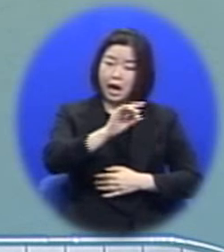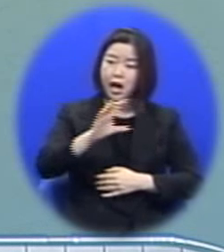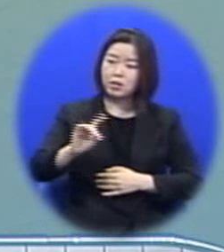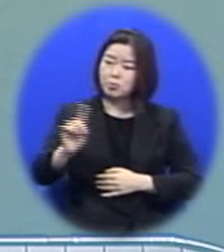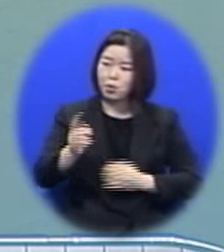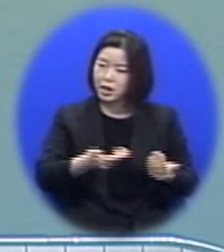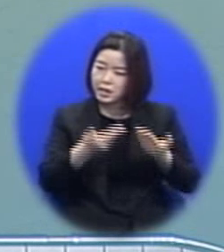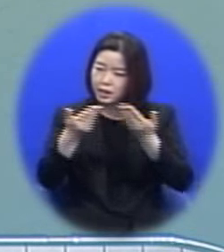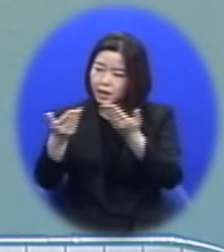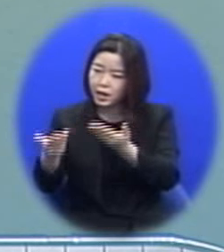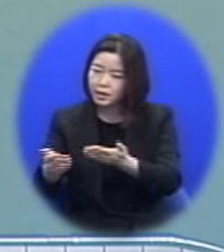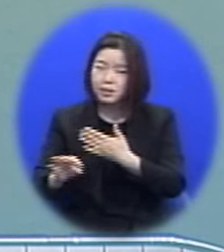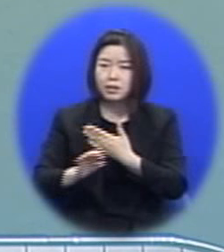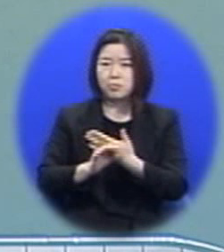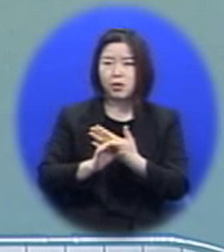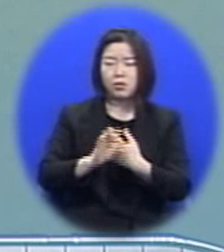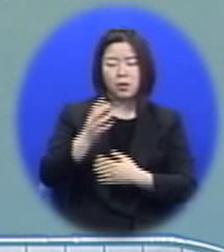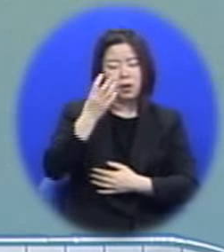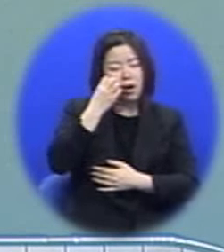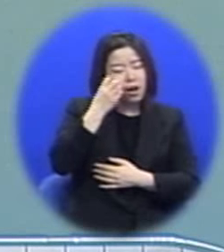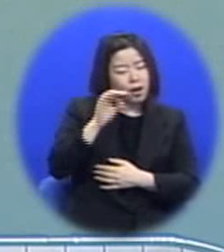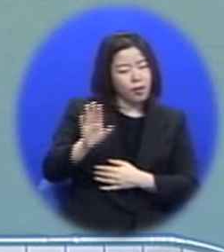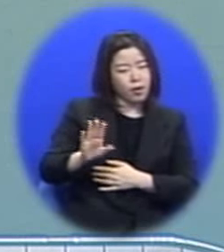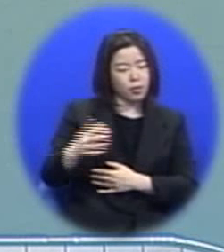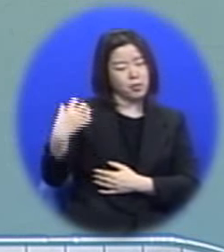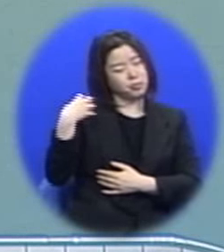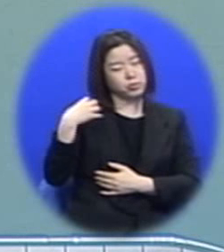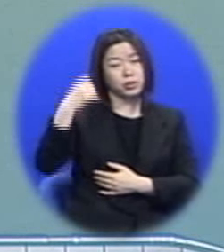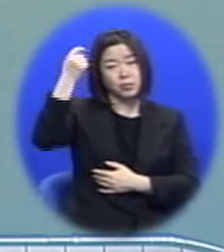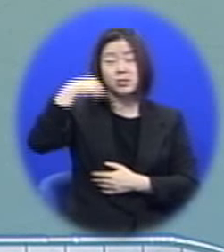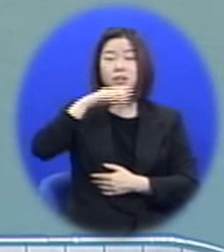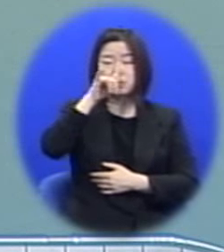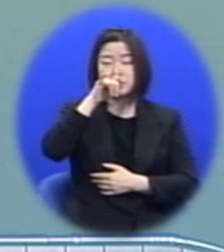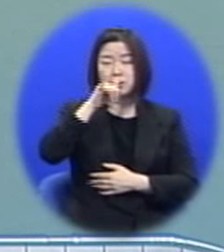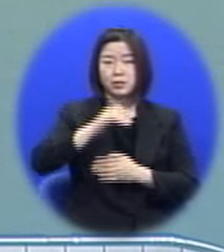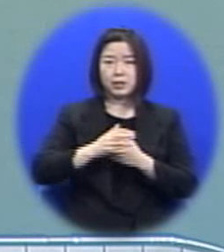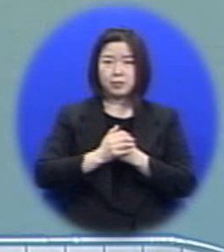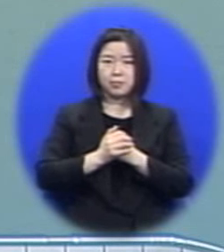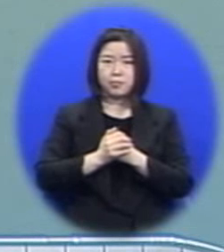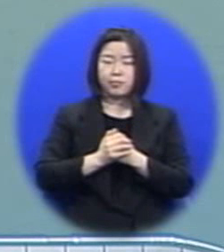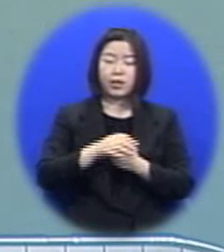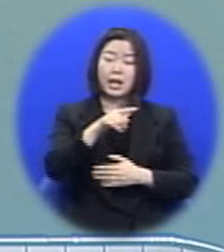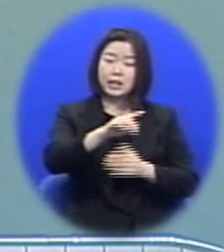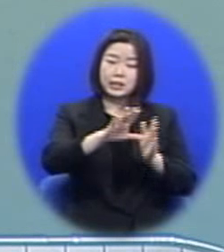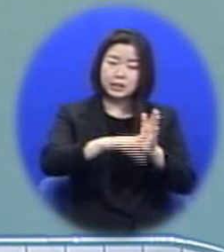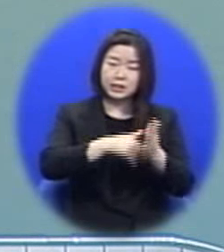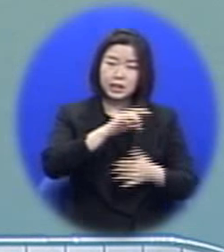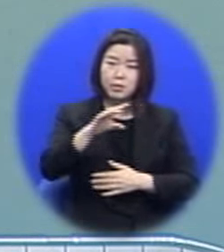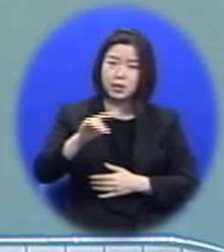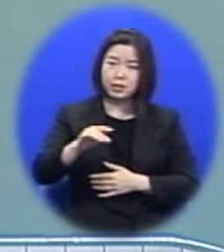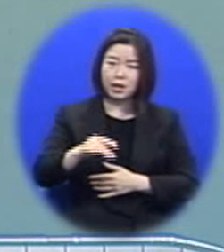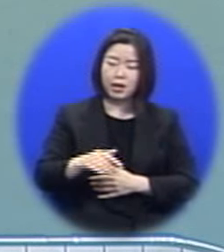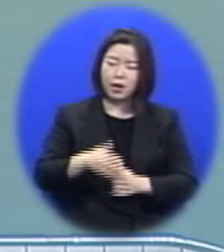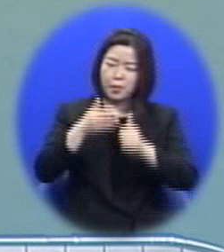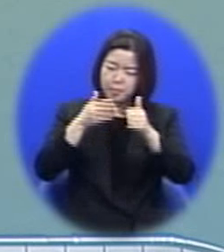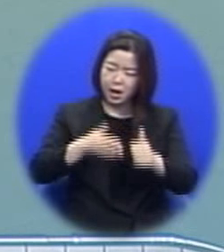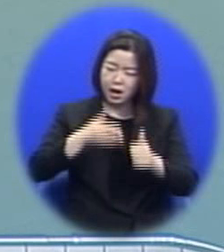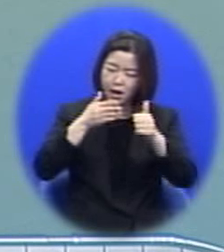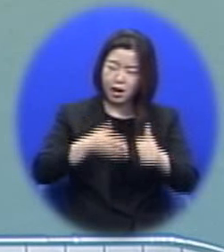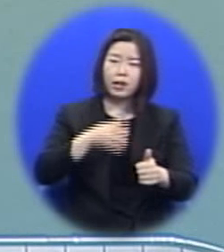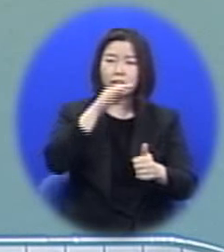하면 굉장히 어색해하시고 그리고 부담스러워하세요. 그때마다 간곡히